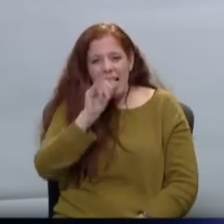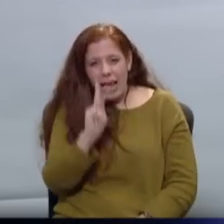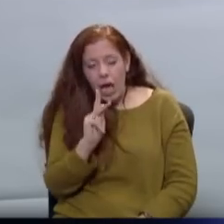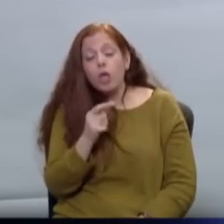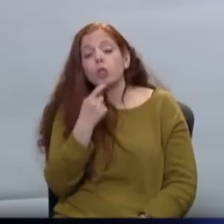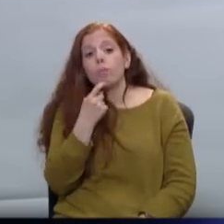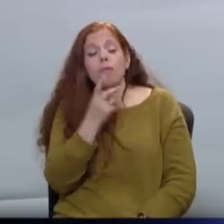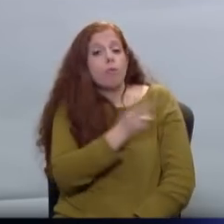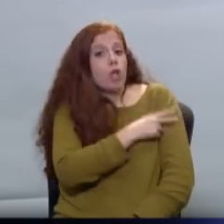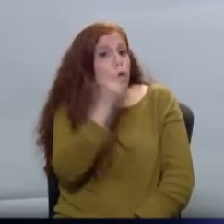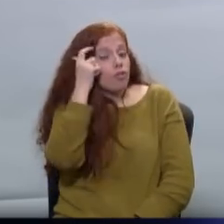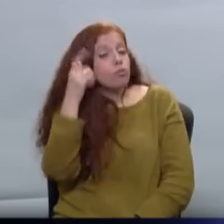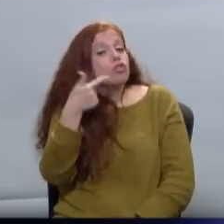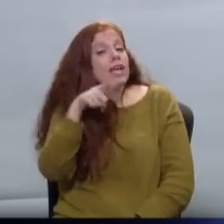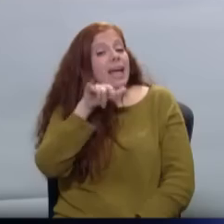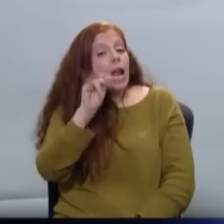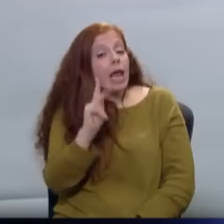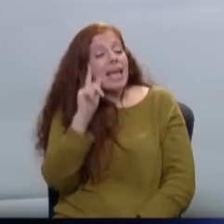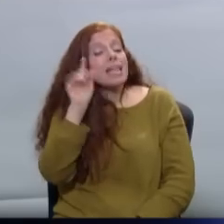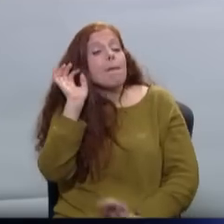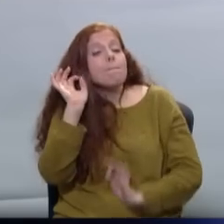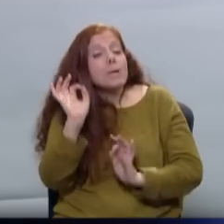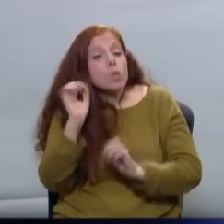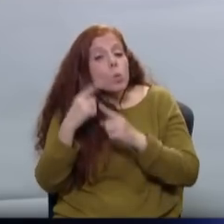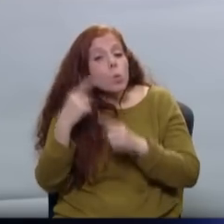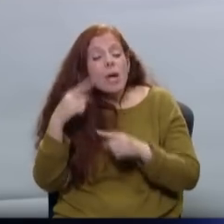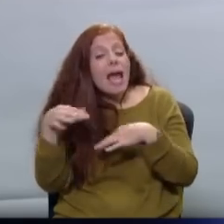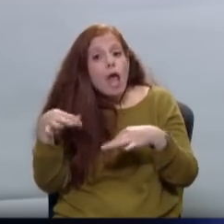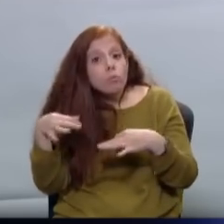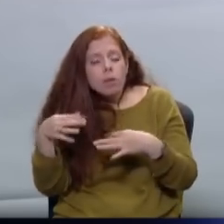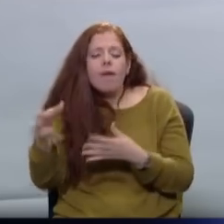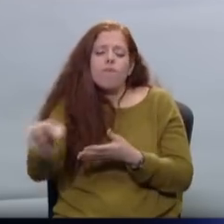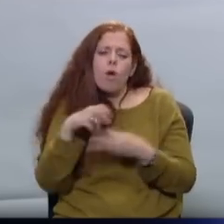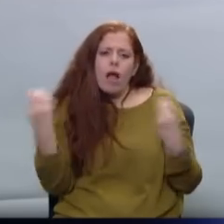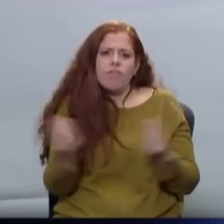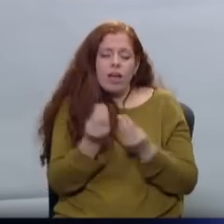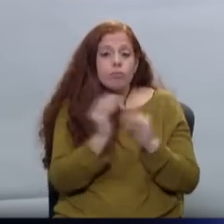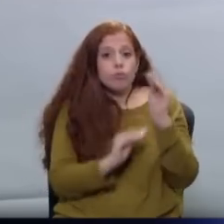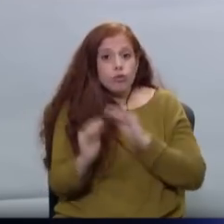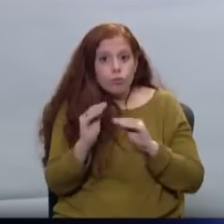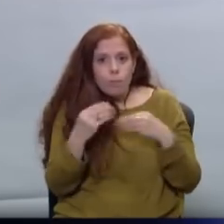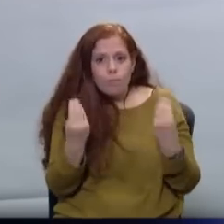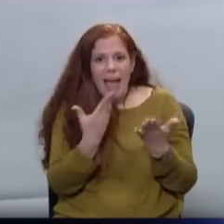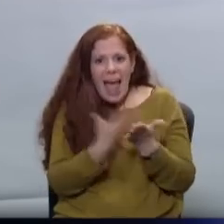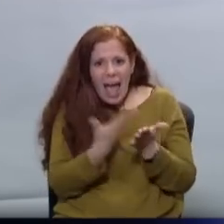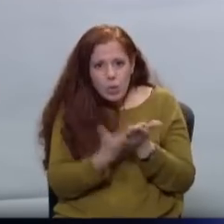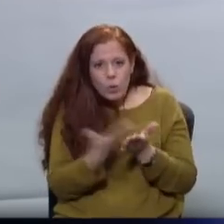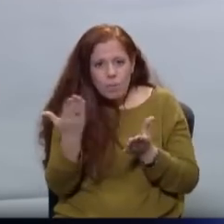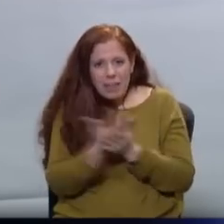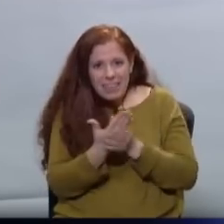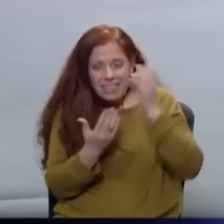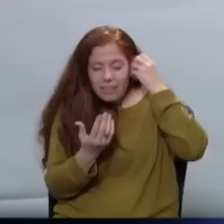במשטרה חושבים שגליק ידע בדיוק באילו מסמכים מדובר, והוא לקח חומרים שמשמשים חומרי ראיות בתיק